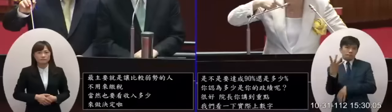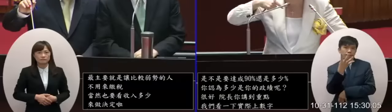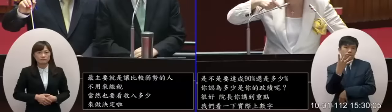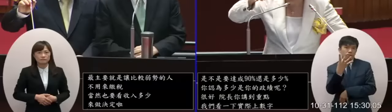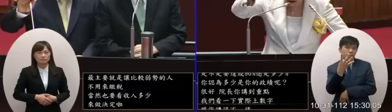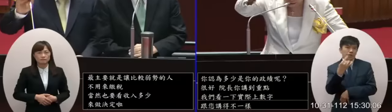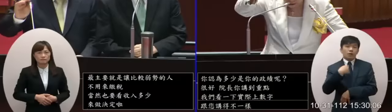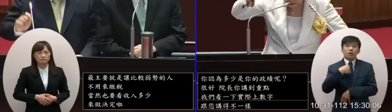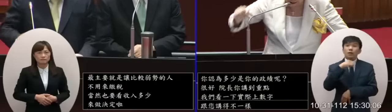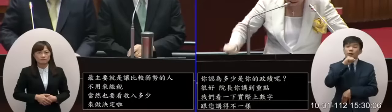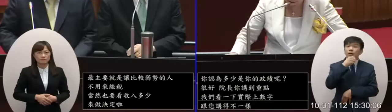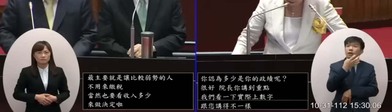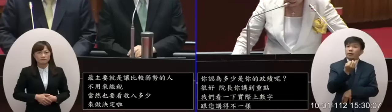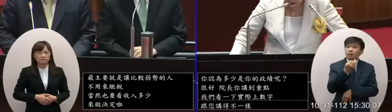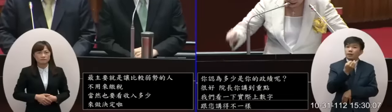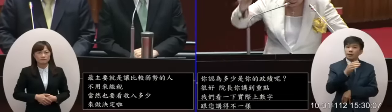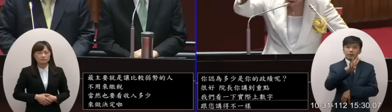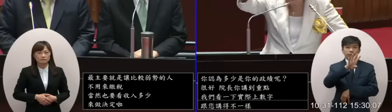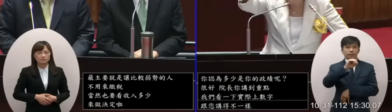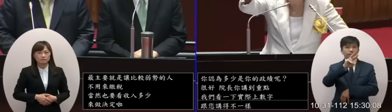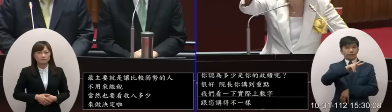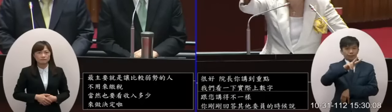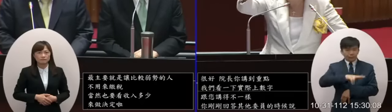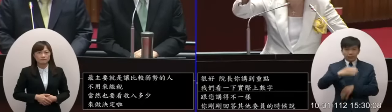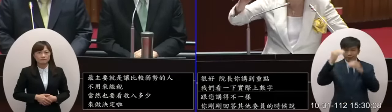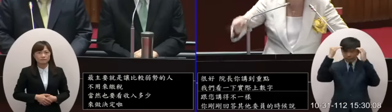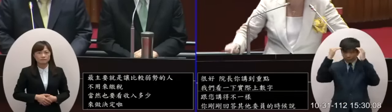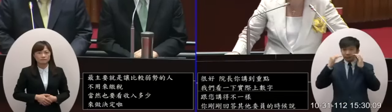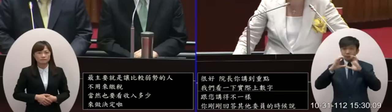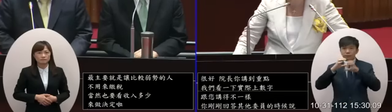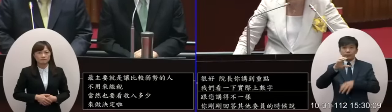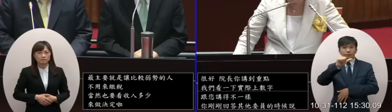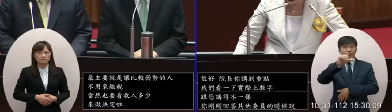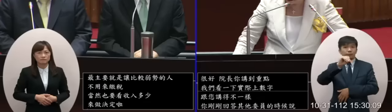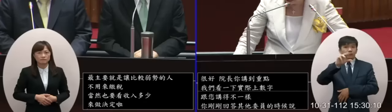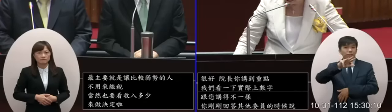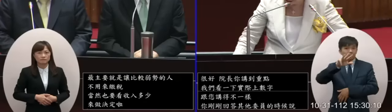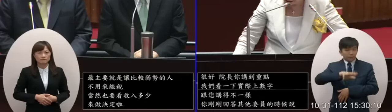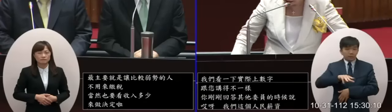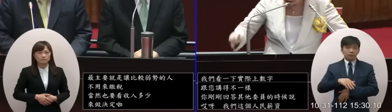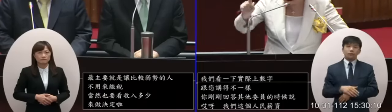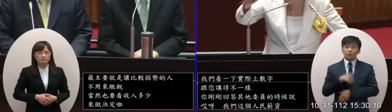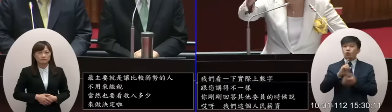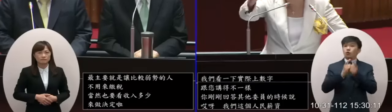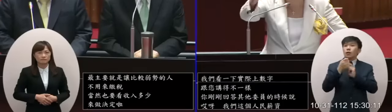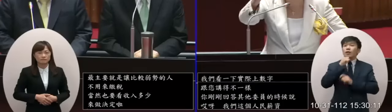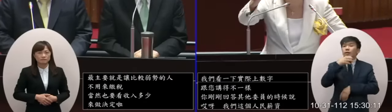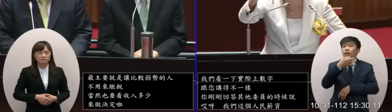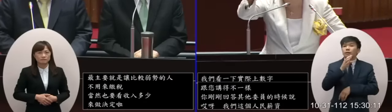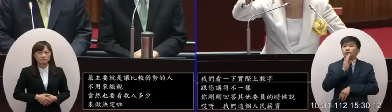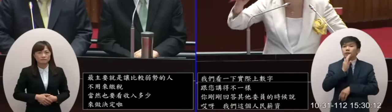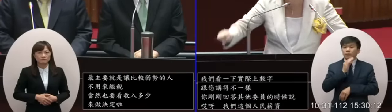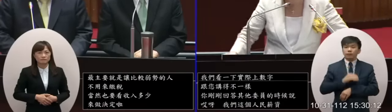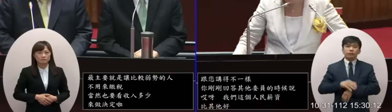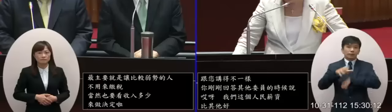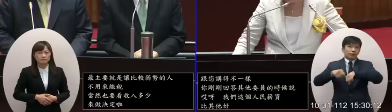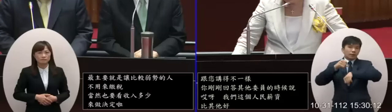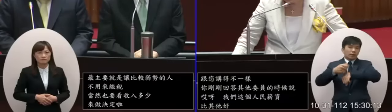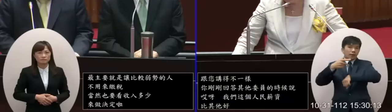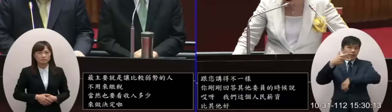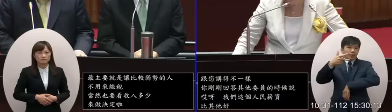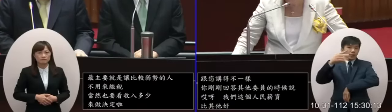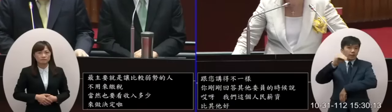们是多少？42,000啊，韩国58,000啊，这是折成新台币，对不对？新加坡72,000